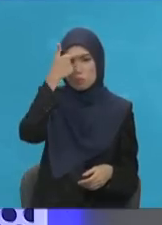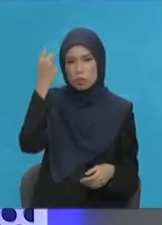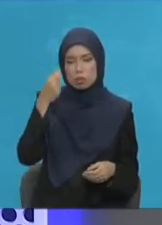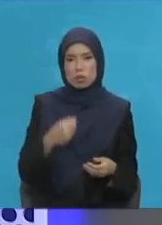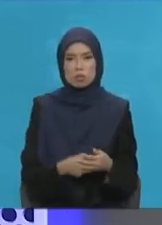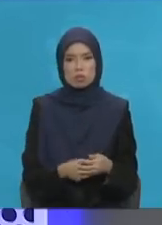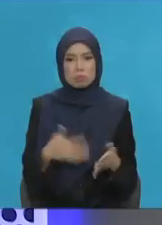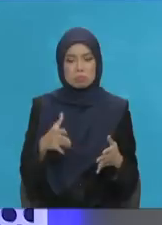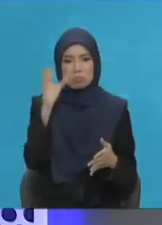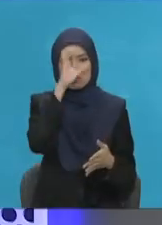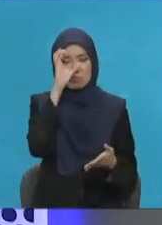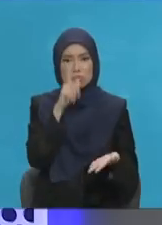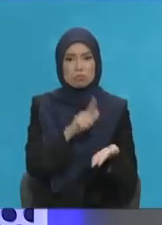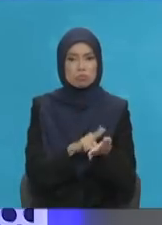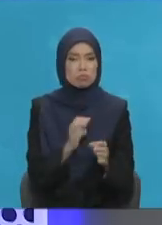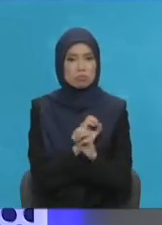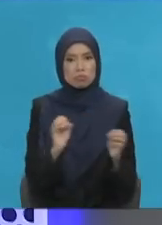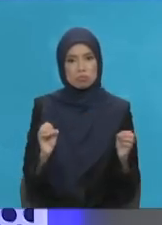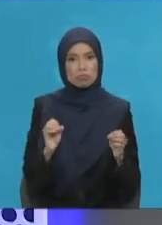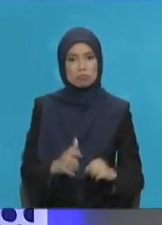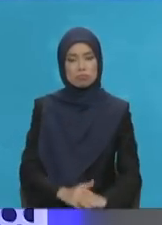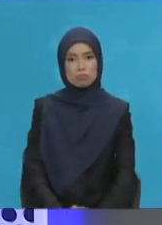atas sebab-sebab tertentu